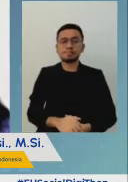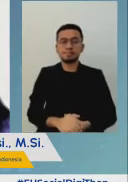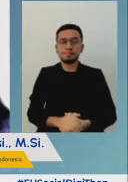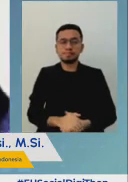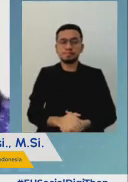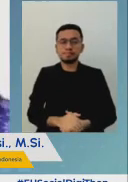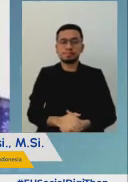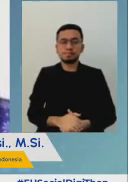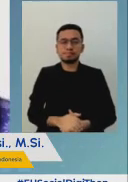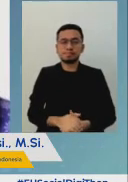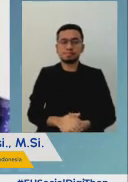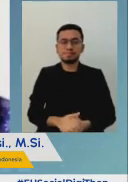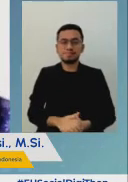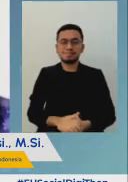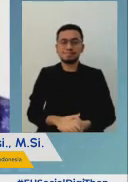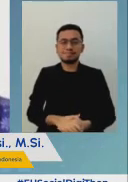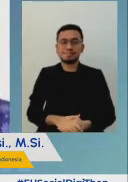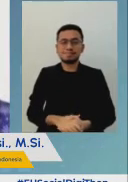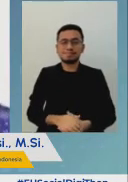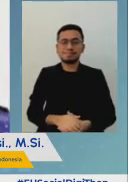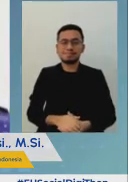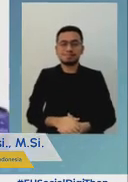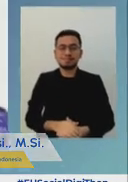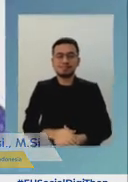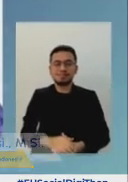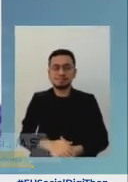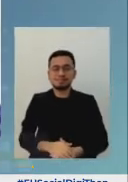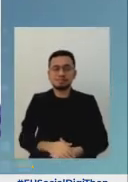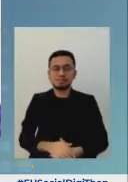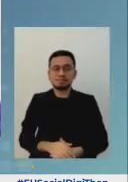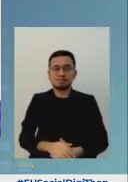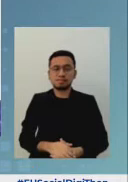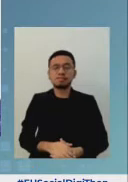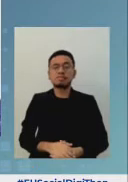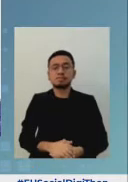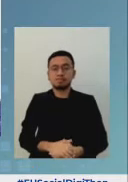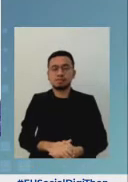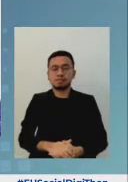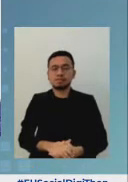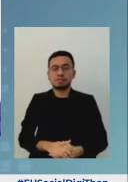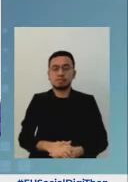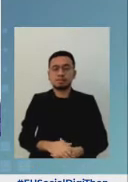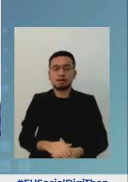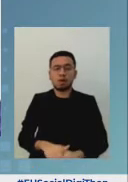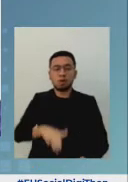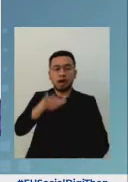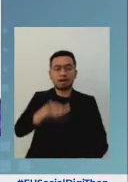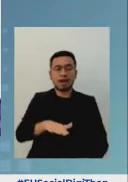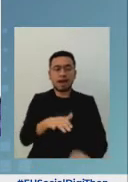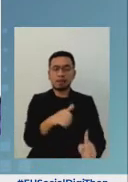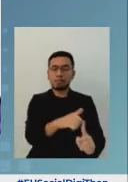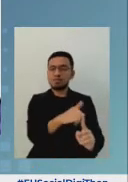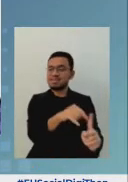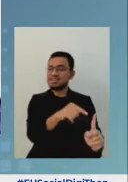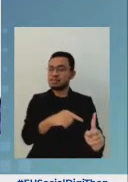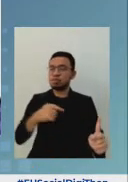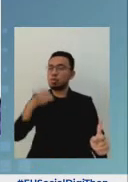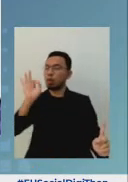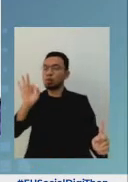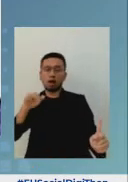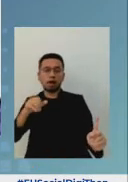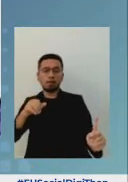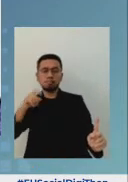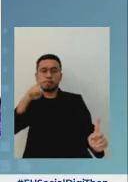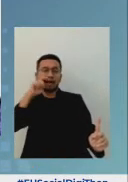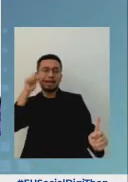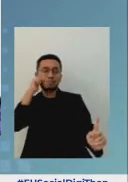diulangi lagi deh. Apa yang harus dilakukan orang tua saat mendapati anak dibully? Bantuan apa yang bisa dilakukan orang tua? Perlukah